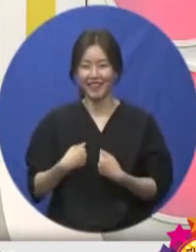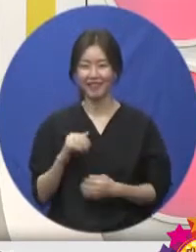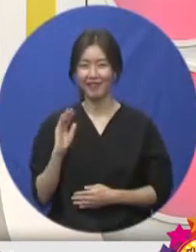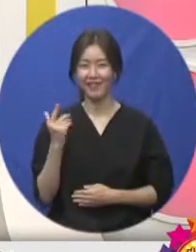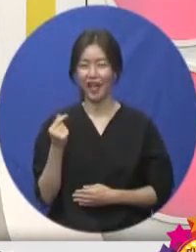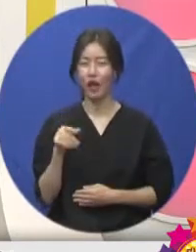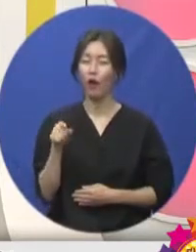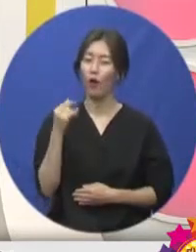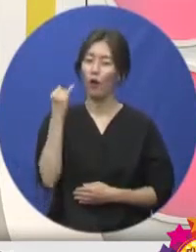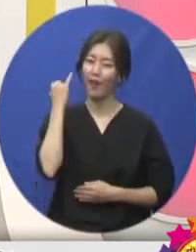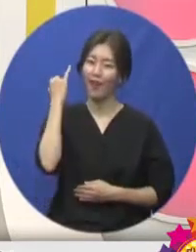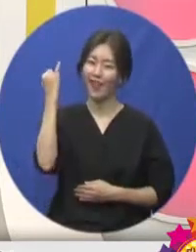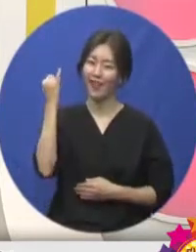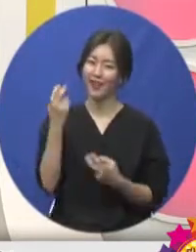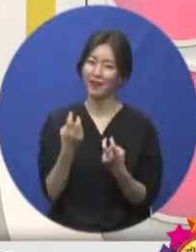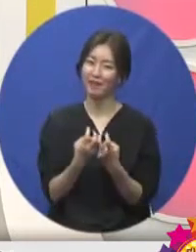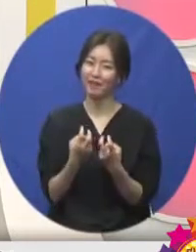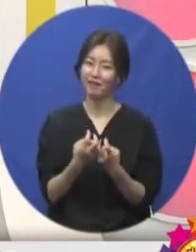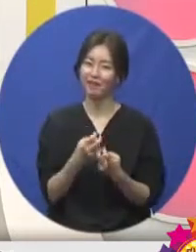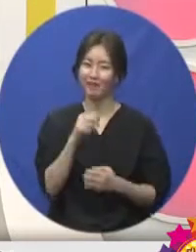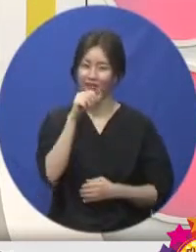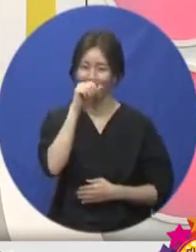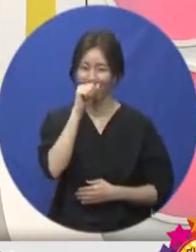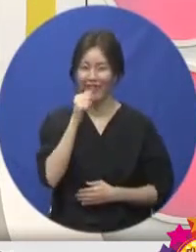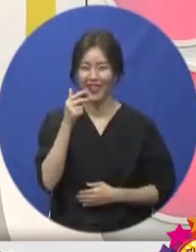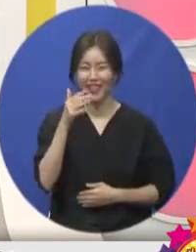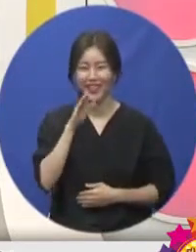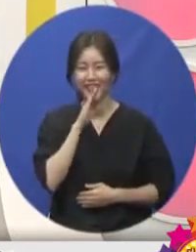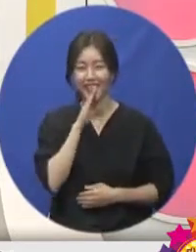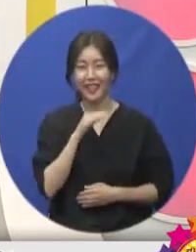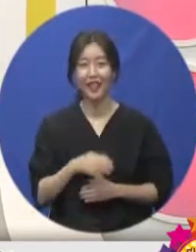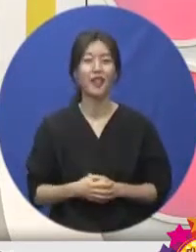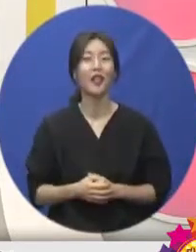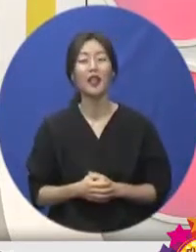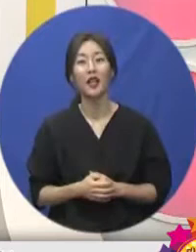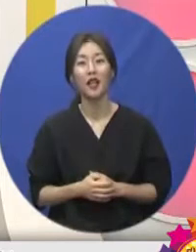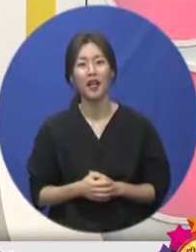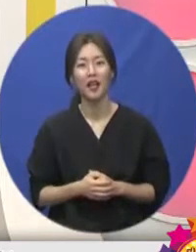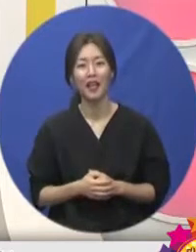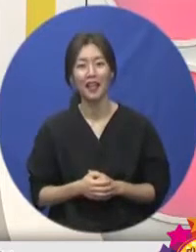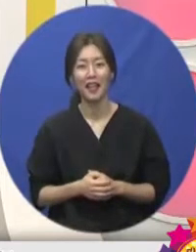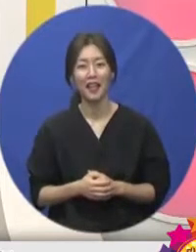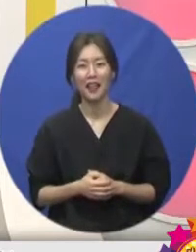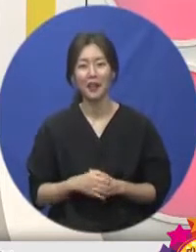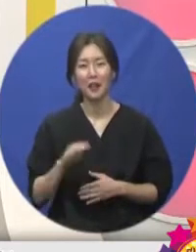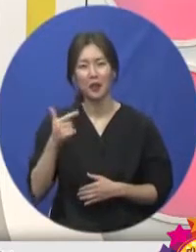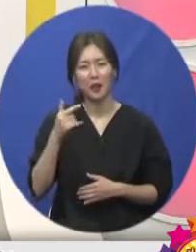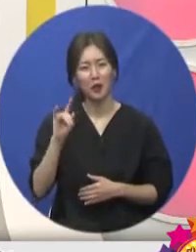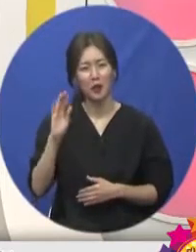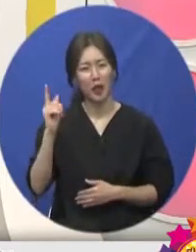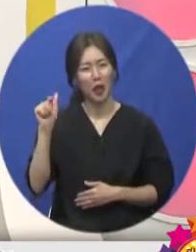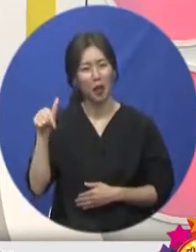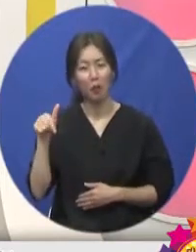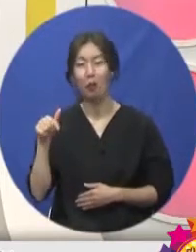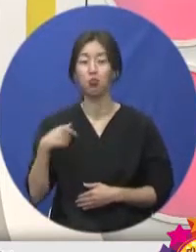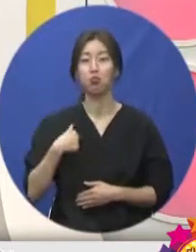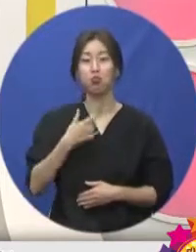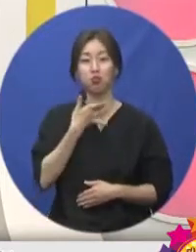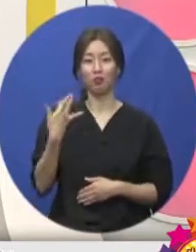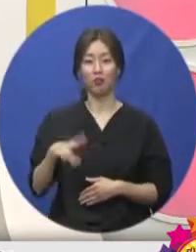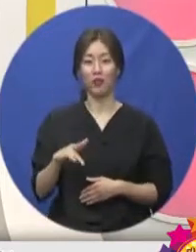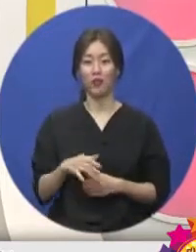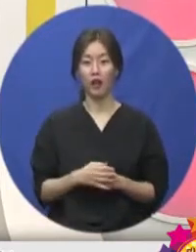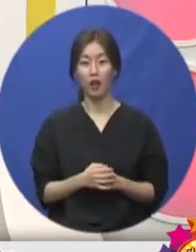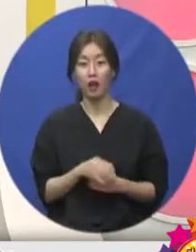그 방법은 아주 그게 아닌가 봐요. 내복? 내복. 내복은 와. 아직까지 안 입고 있어요. 진짜요?